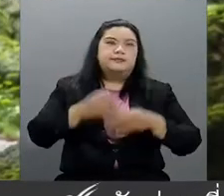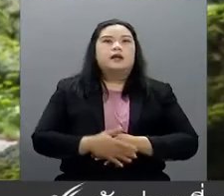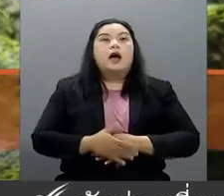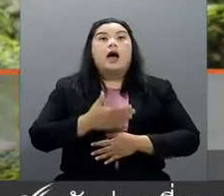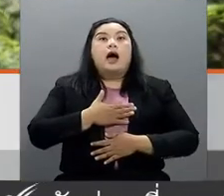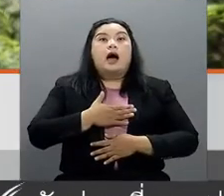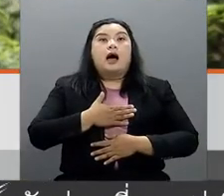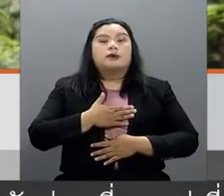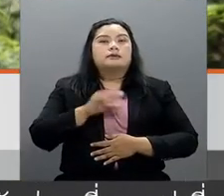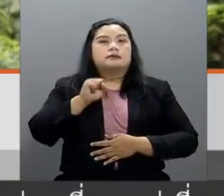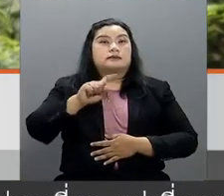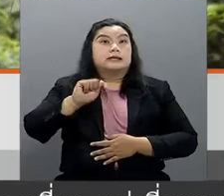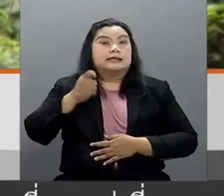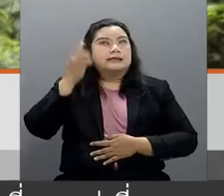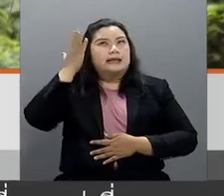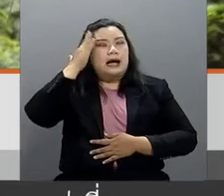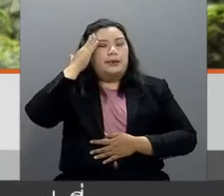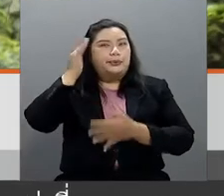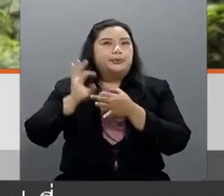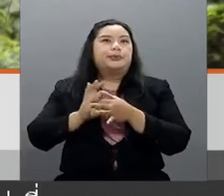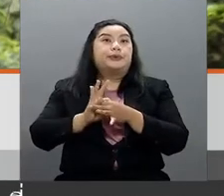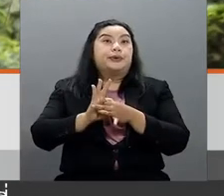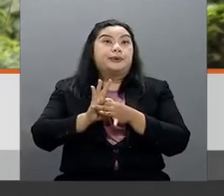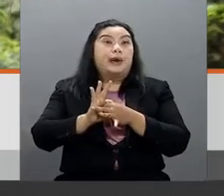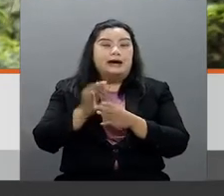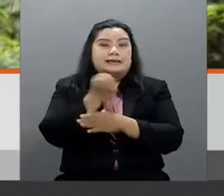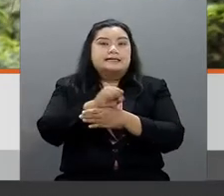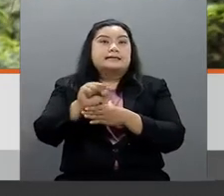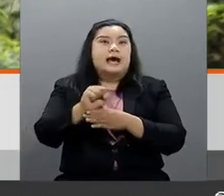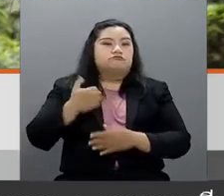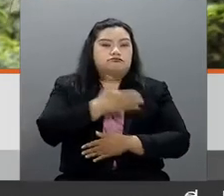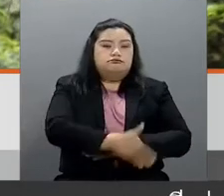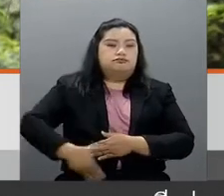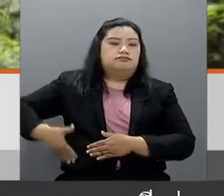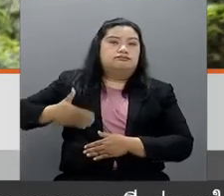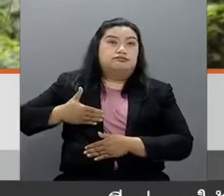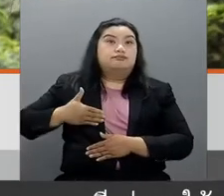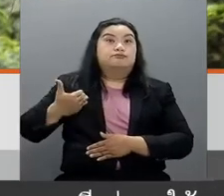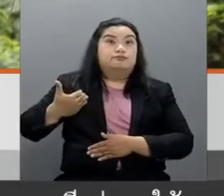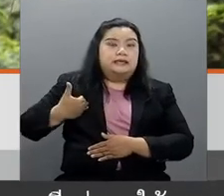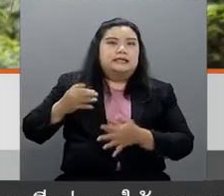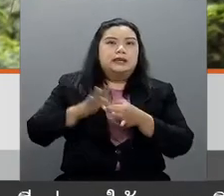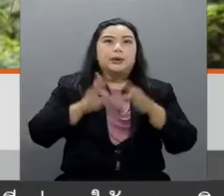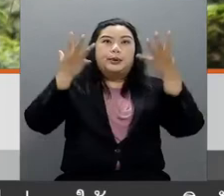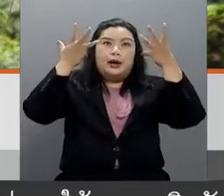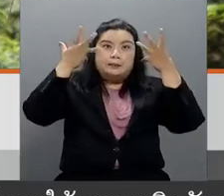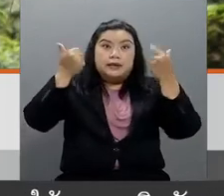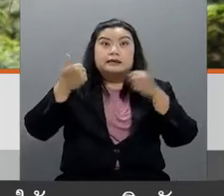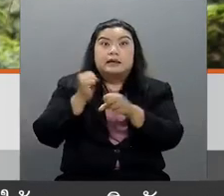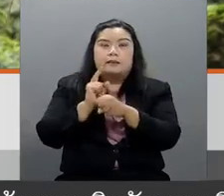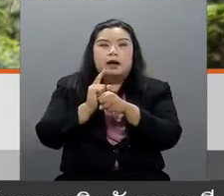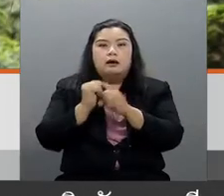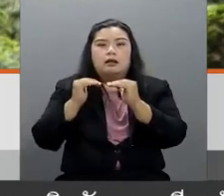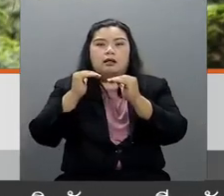ของเราเนี่ยก็จะสมดุลนะคะพวกในเรื่องของสารของความเครียดก็จะน้อยลงเอนโดฟินจะหลั่งมาก